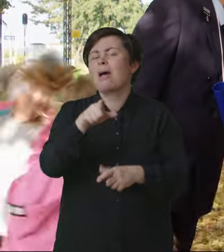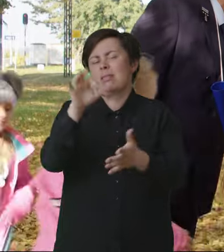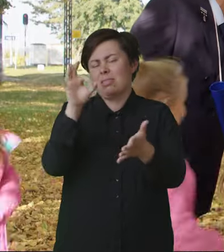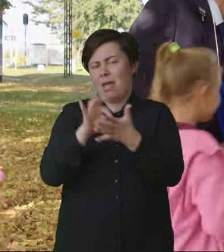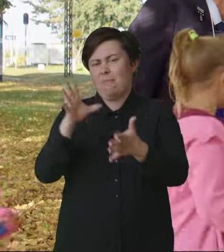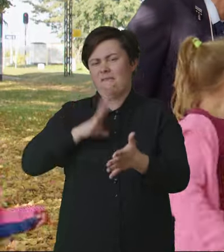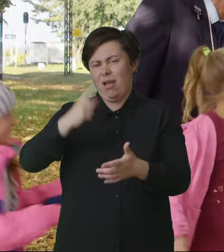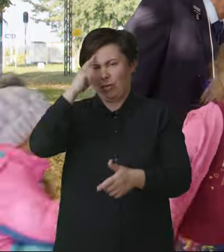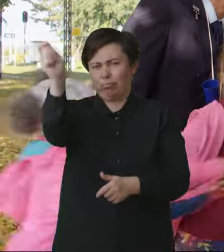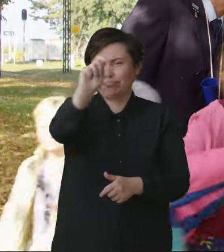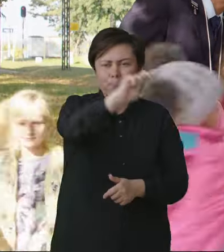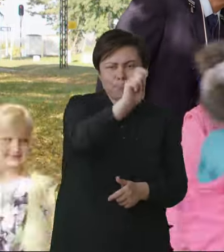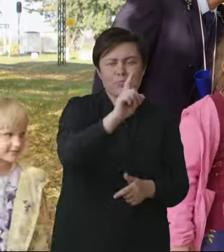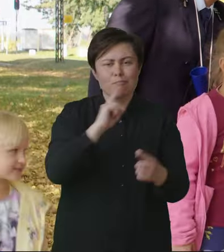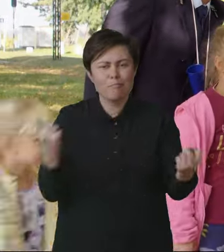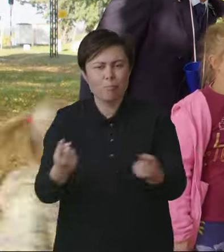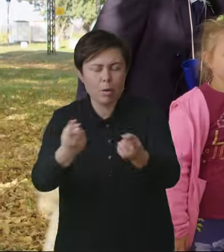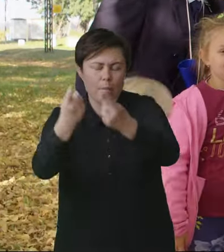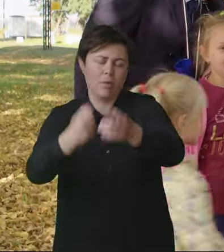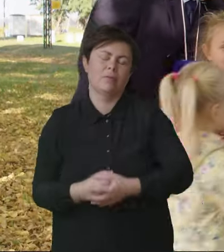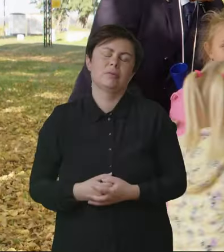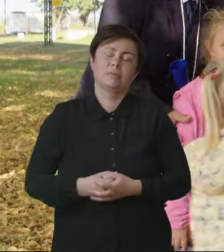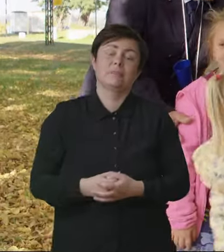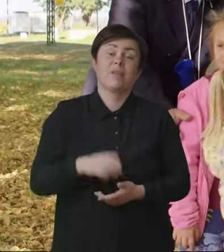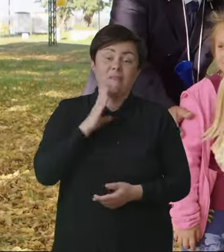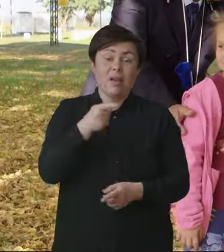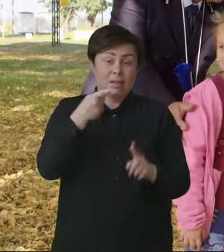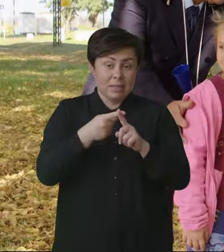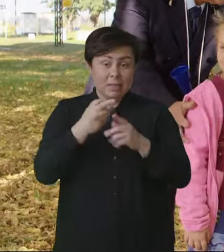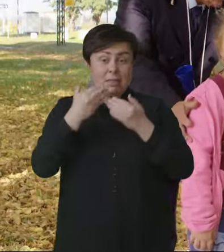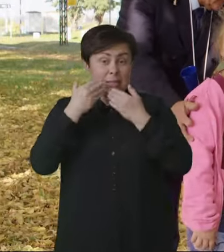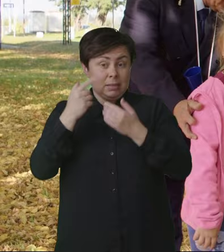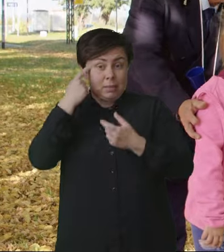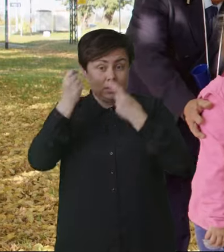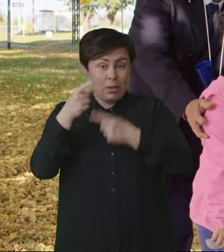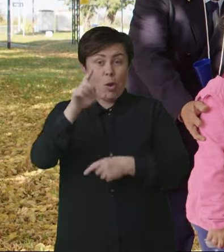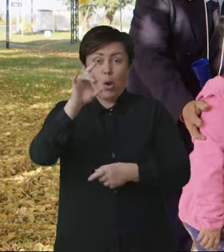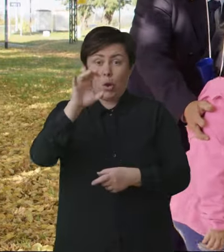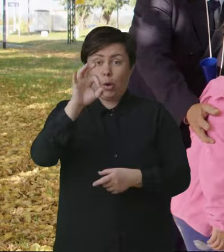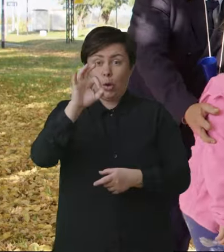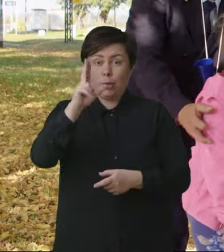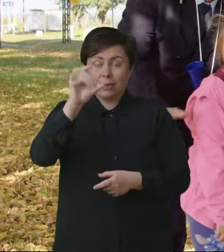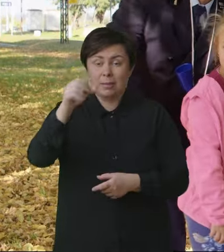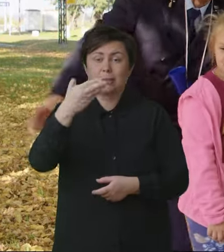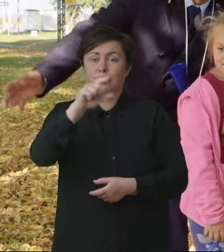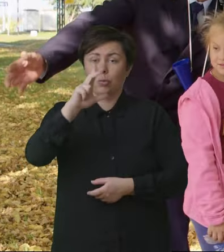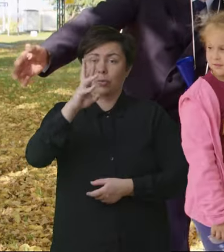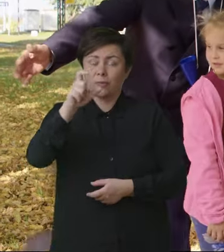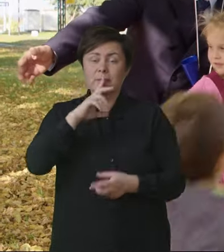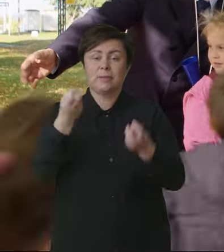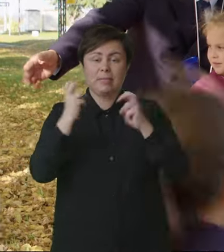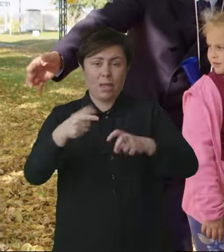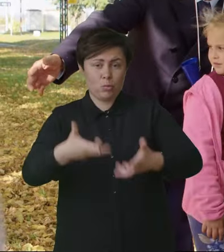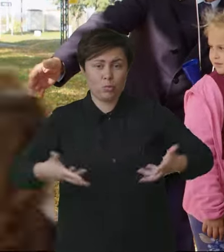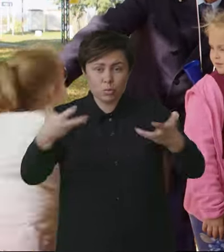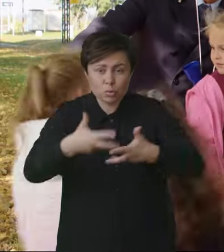ją przypominać i promować. W tym celu z inicjatywy GOKiS Miłkowice w 2012 roku założono